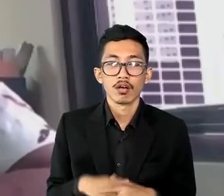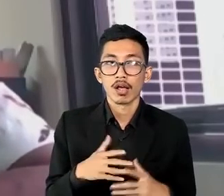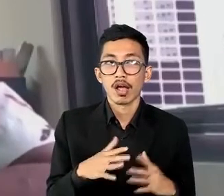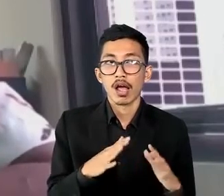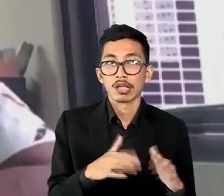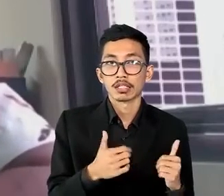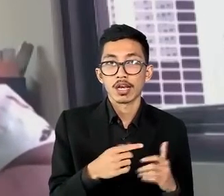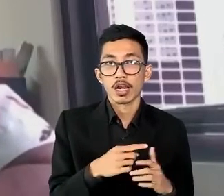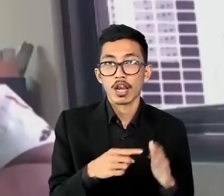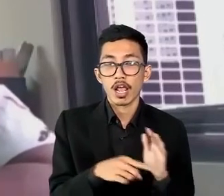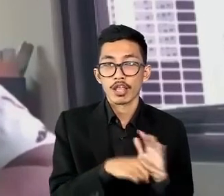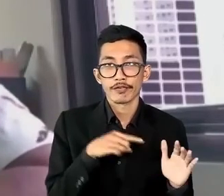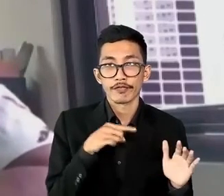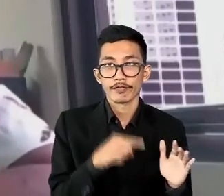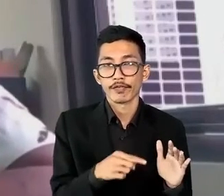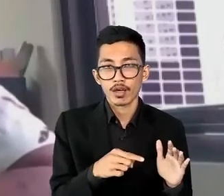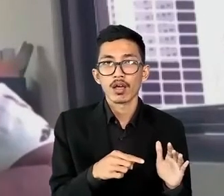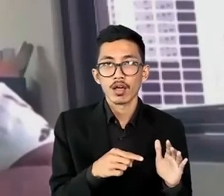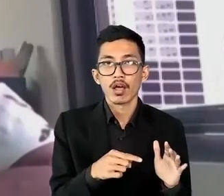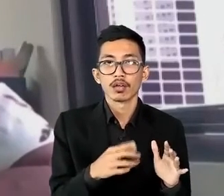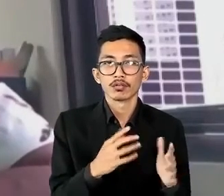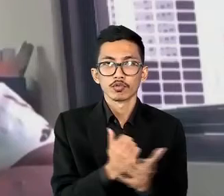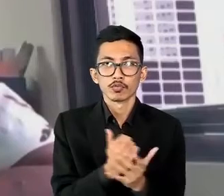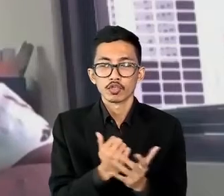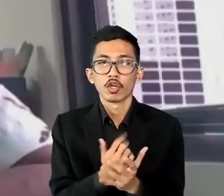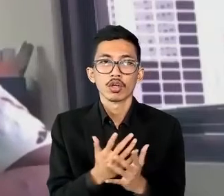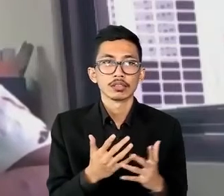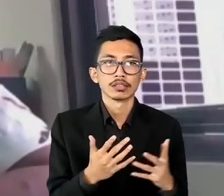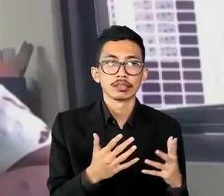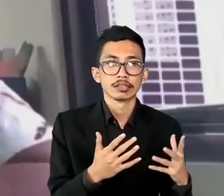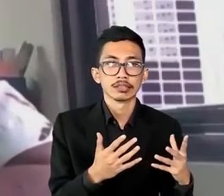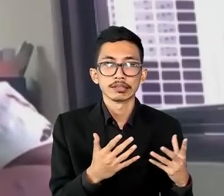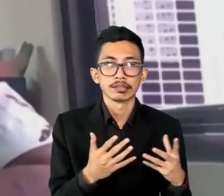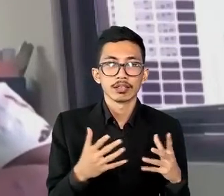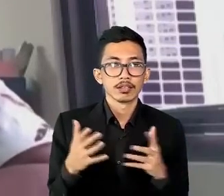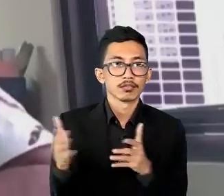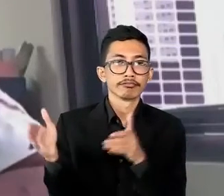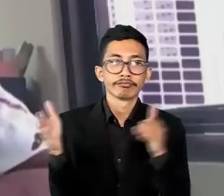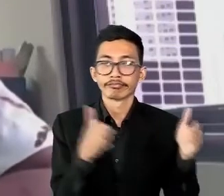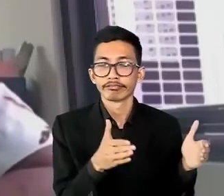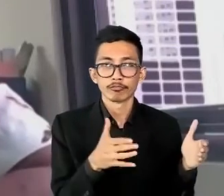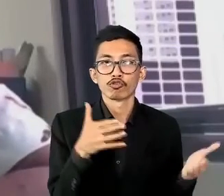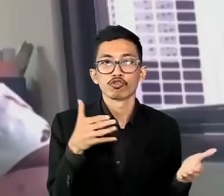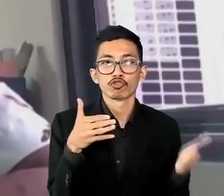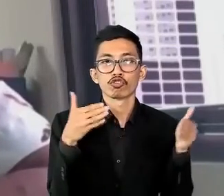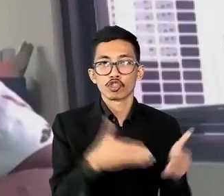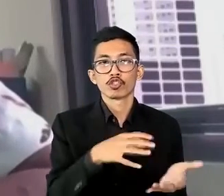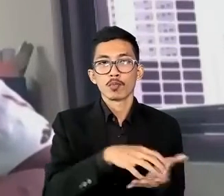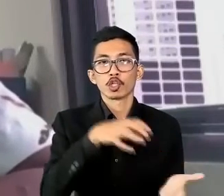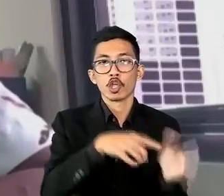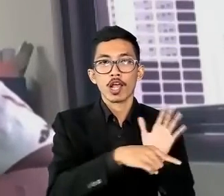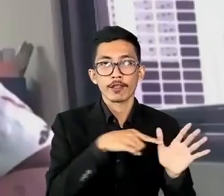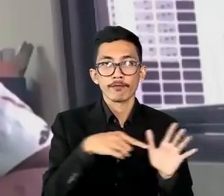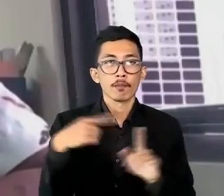negatif hasilnya, itulah yang akan diungsikan ke lokasi yang ada disiapkan oleh desa tersebut. Jadi